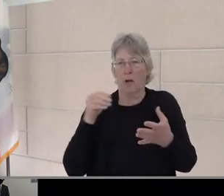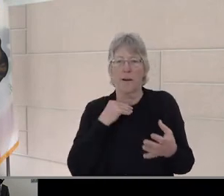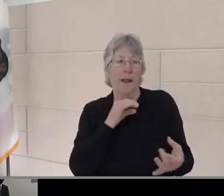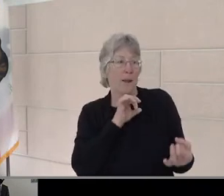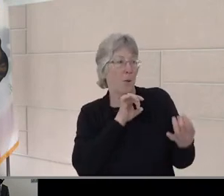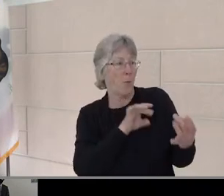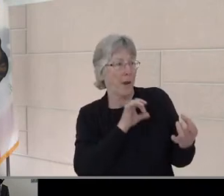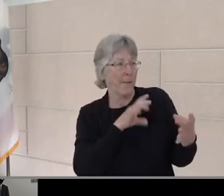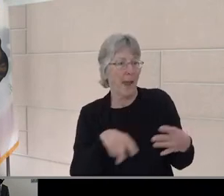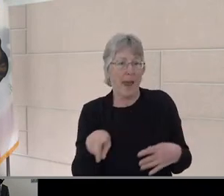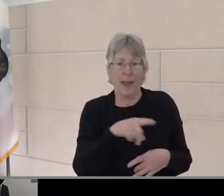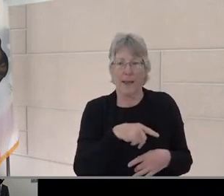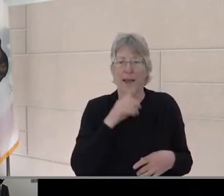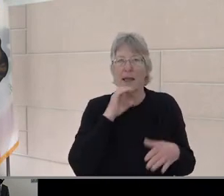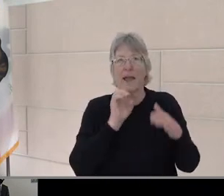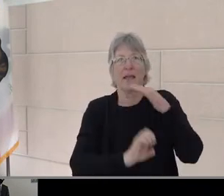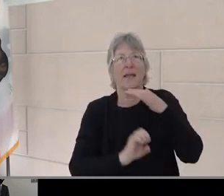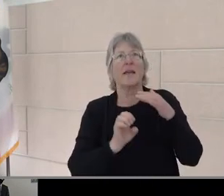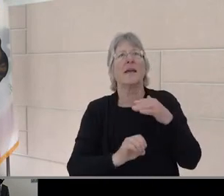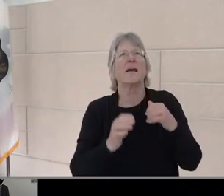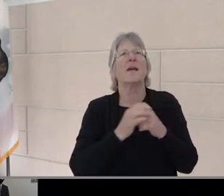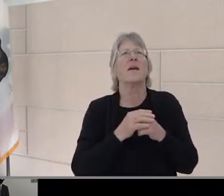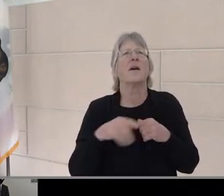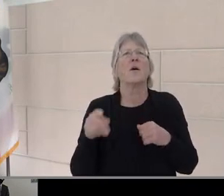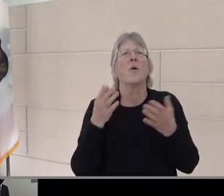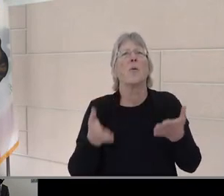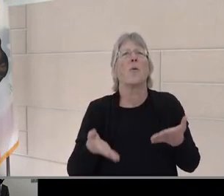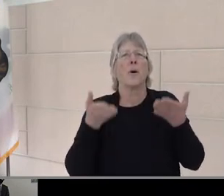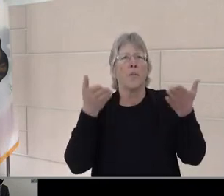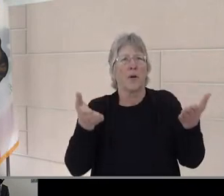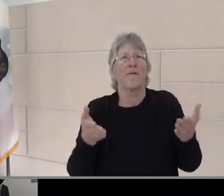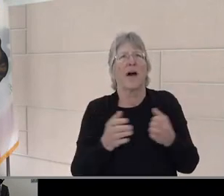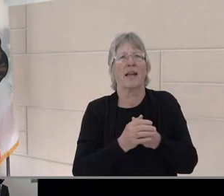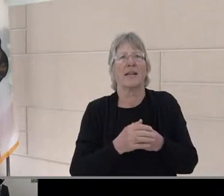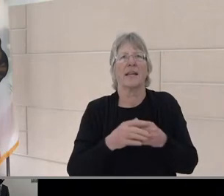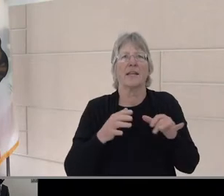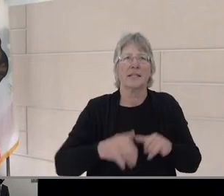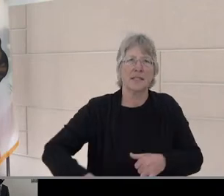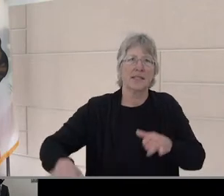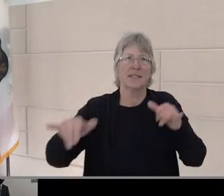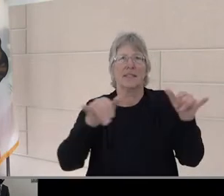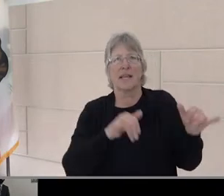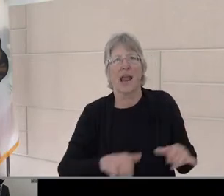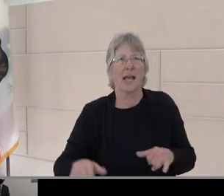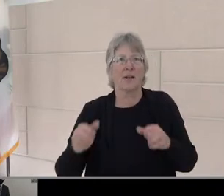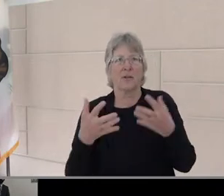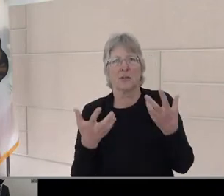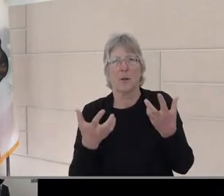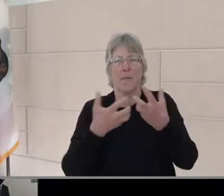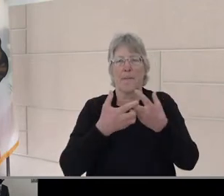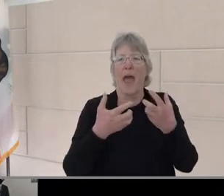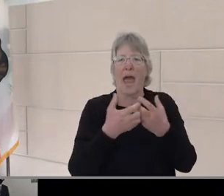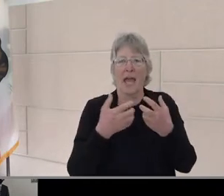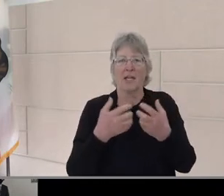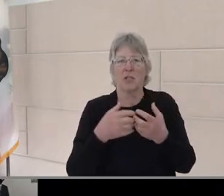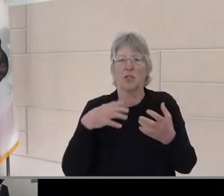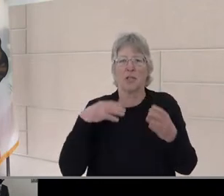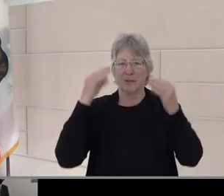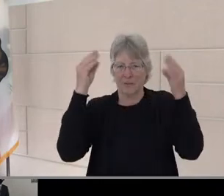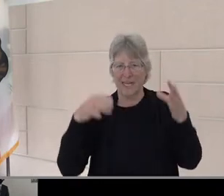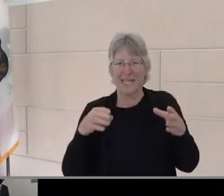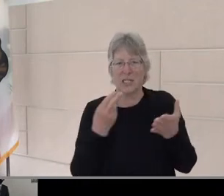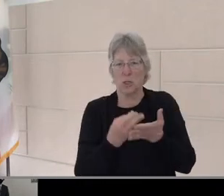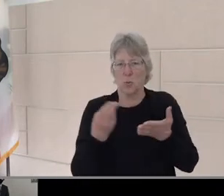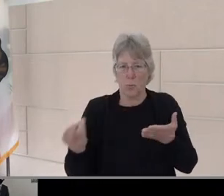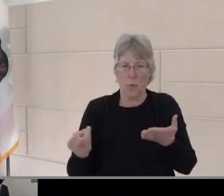និងការសិក្សាសាលាបឋមសិក្សានិងផ្ដល់កម្មវិធីសិក្សាដែលមានស្ត